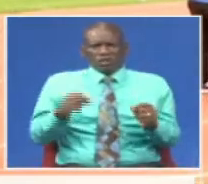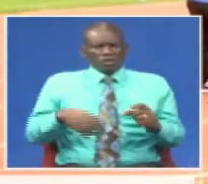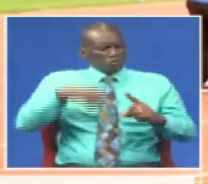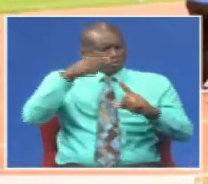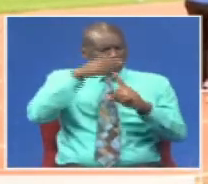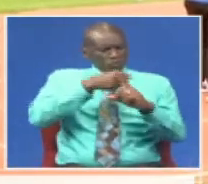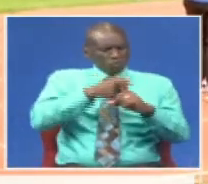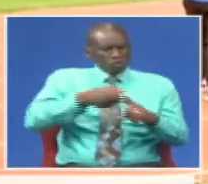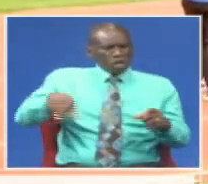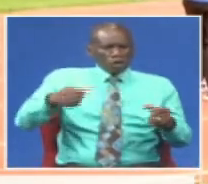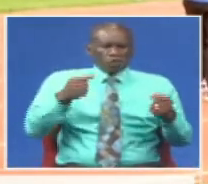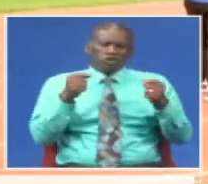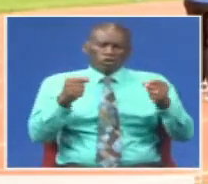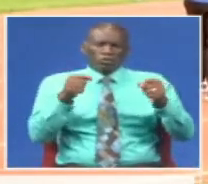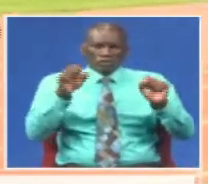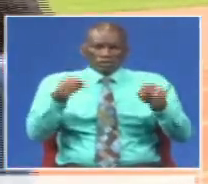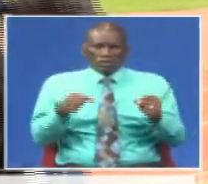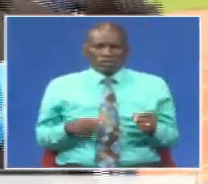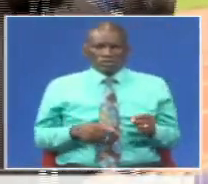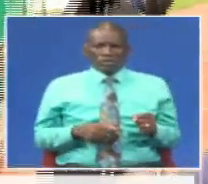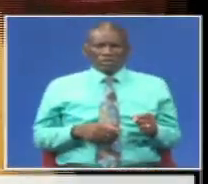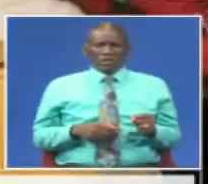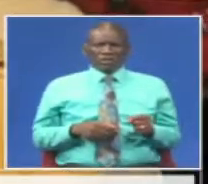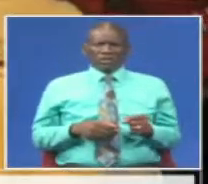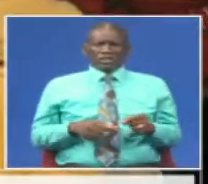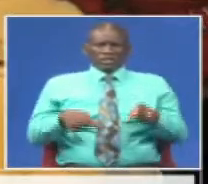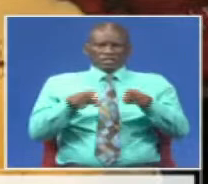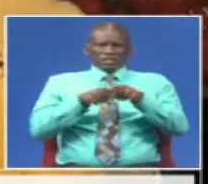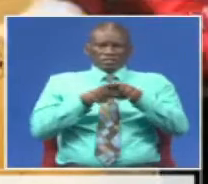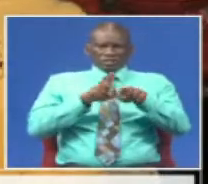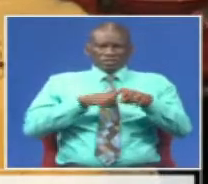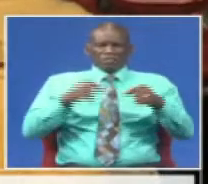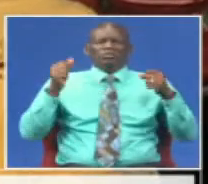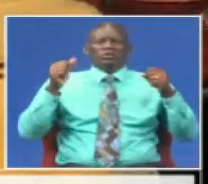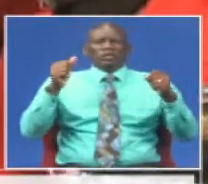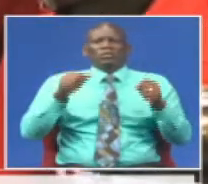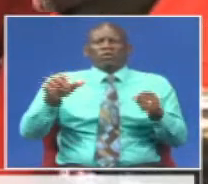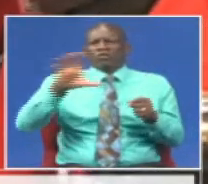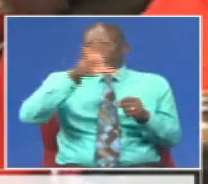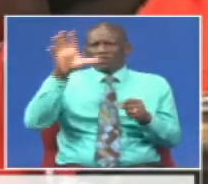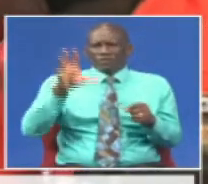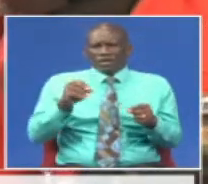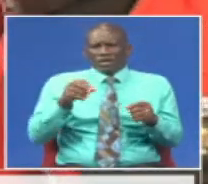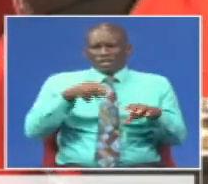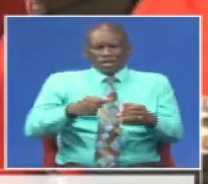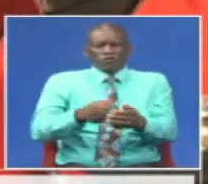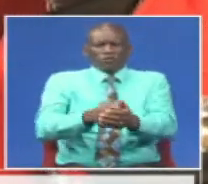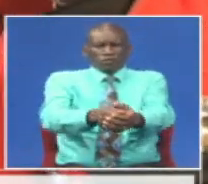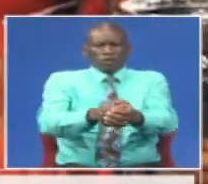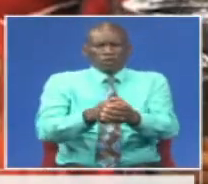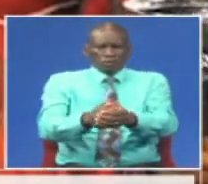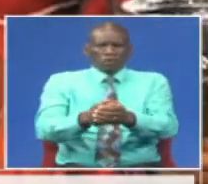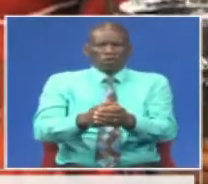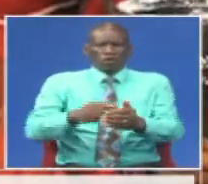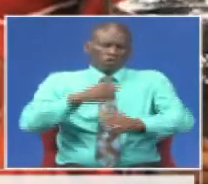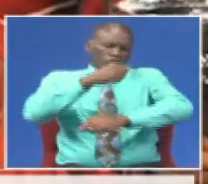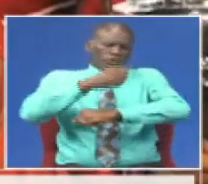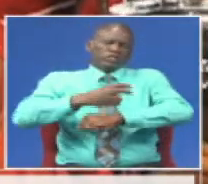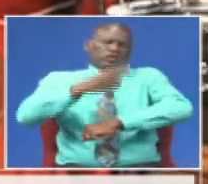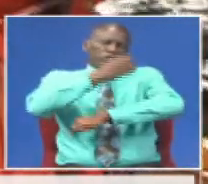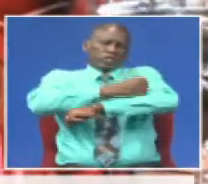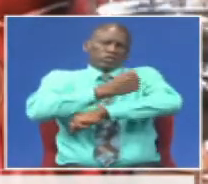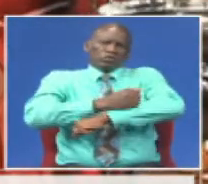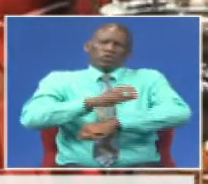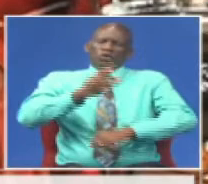ubingwa wetu, tunatetea. Tena vilivyo. Wakati huo huo, mabingwa wa bara Afrika katika voliboli baina ya shule za upili